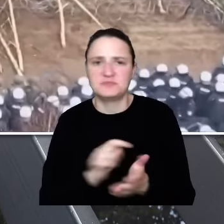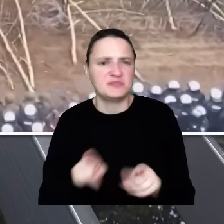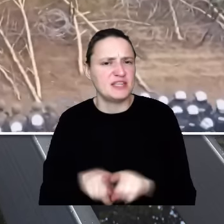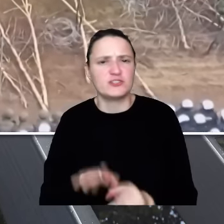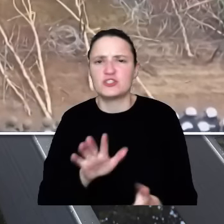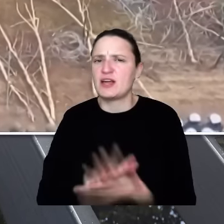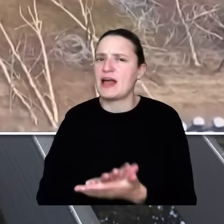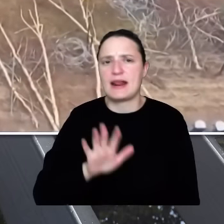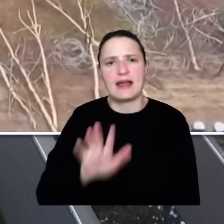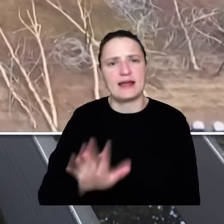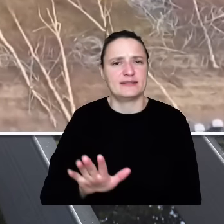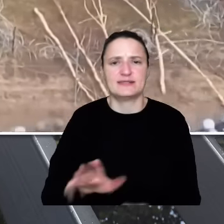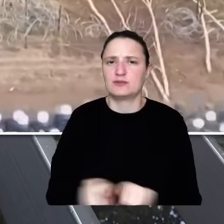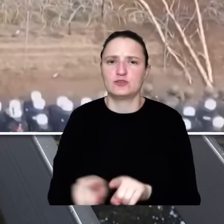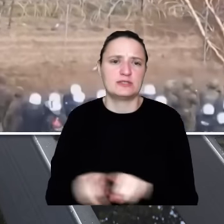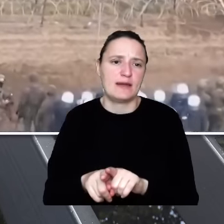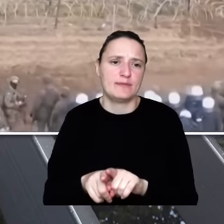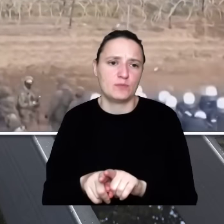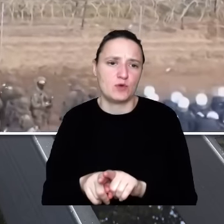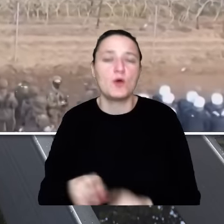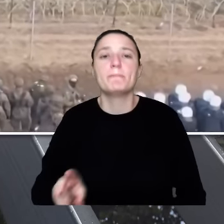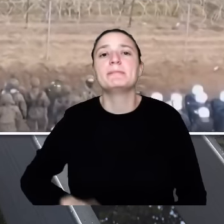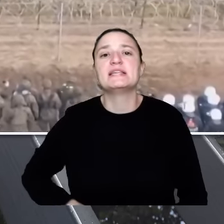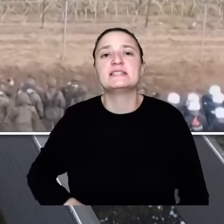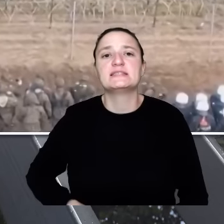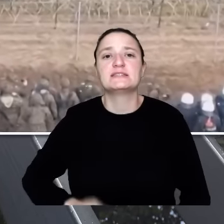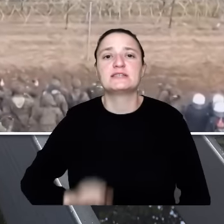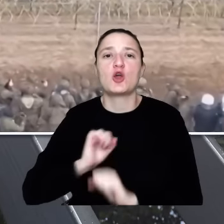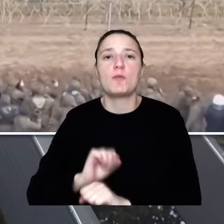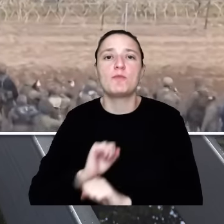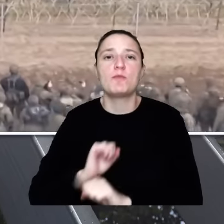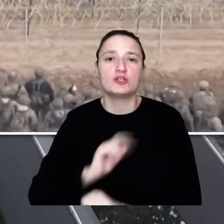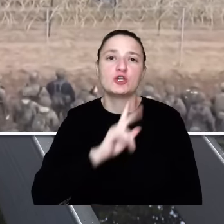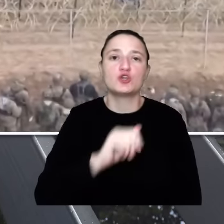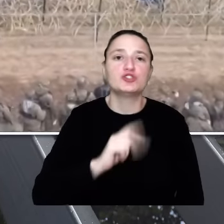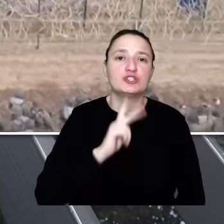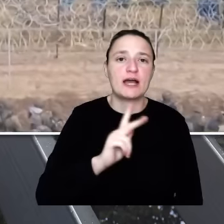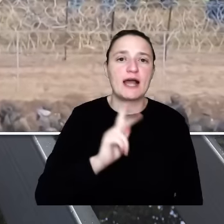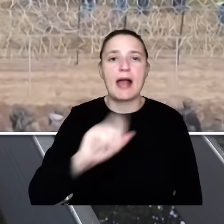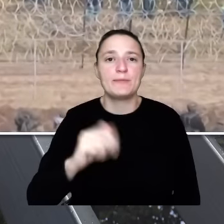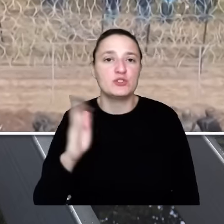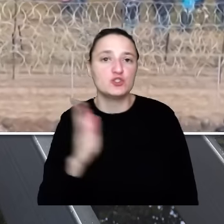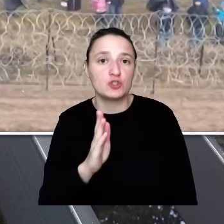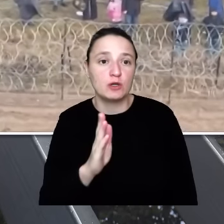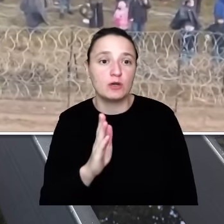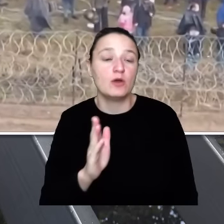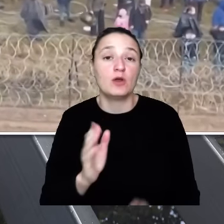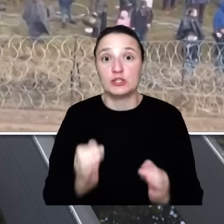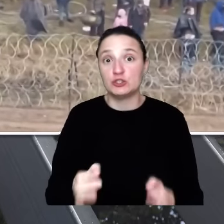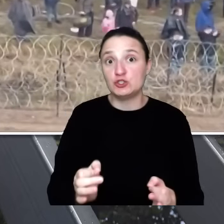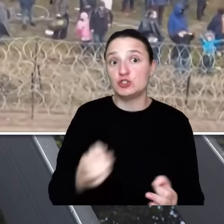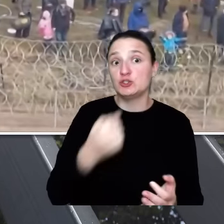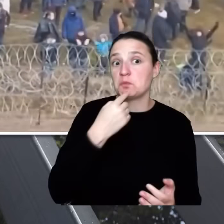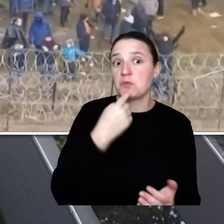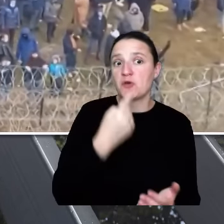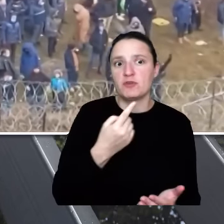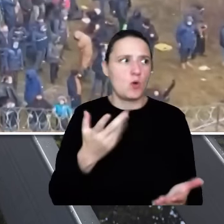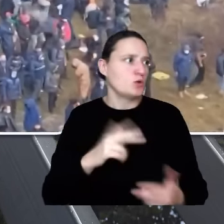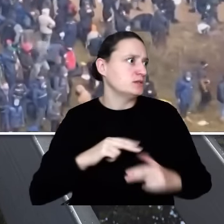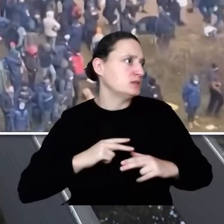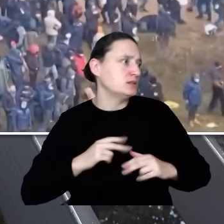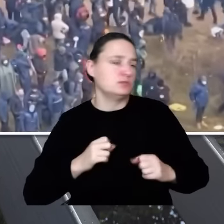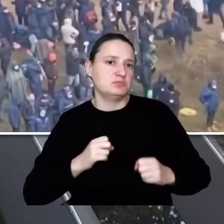minister obrony, pan Kosiniak-Kamysz, dzisiaj wyraził wrażenie, jakby był zaskoczony informacją